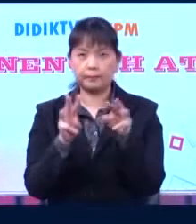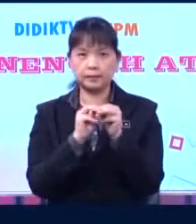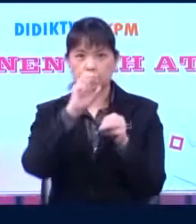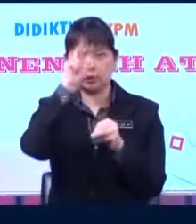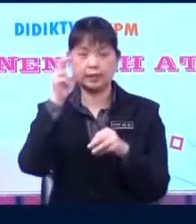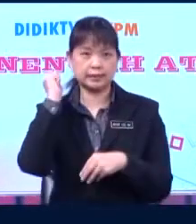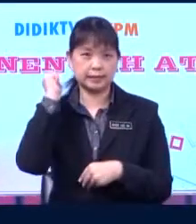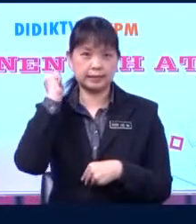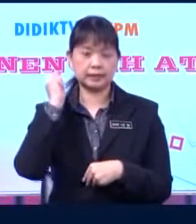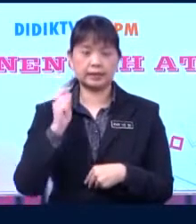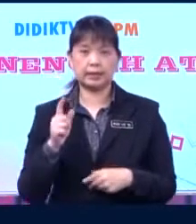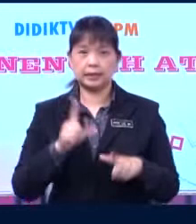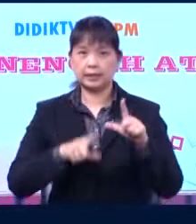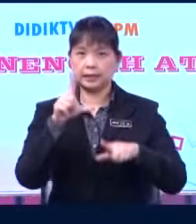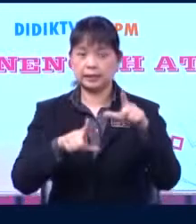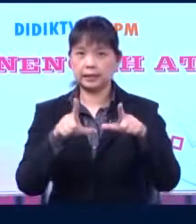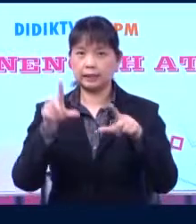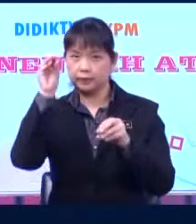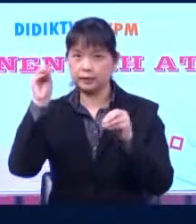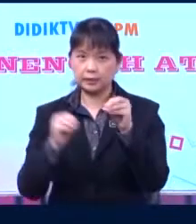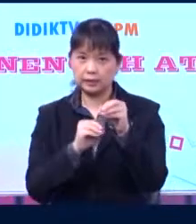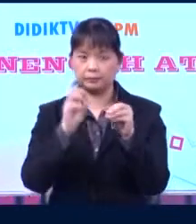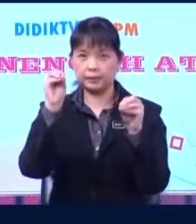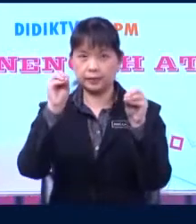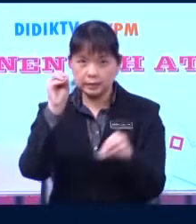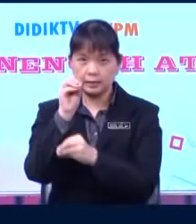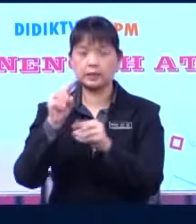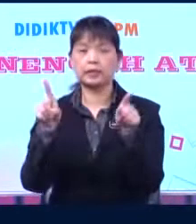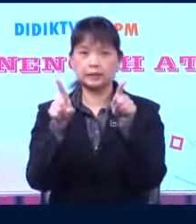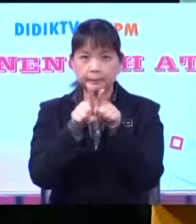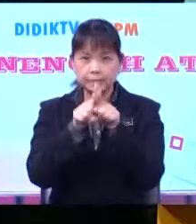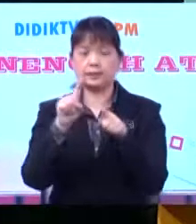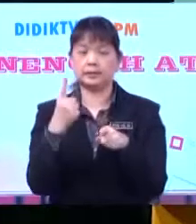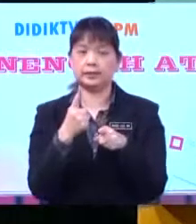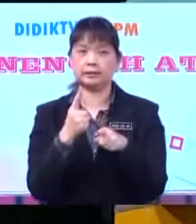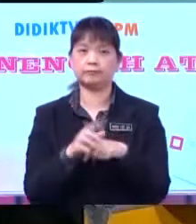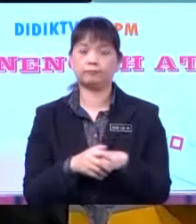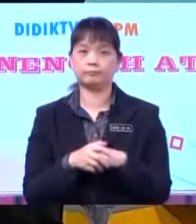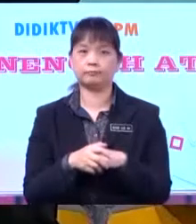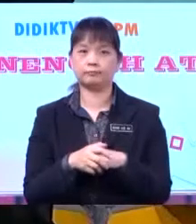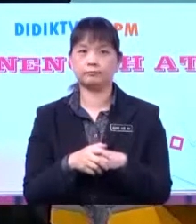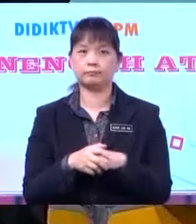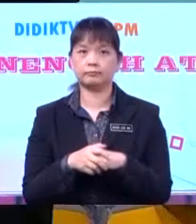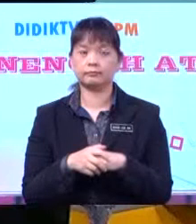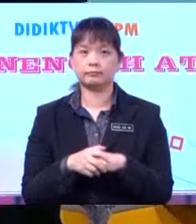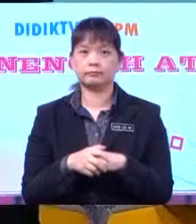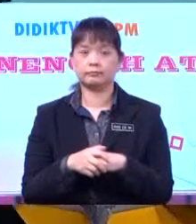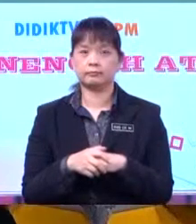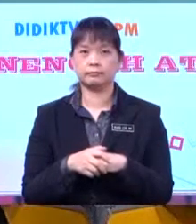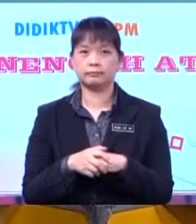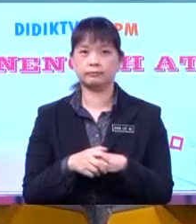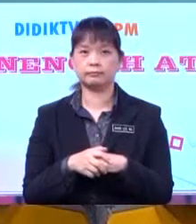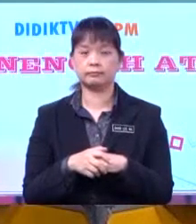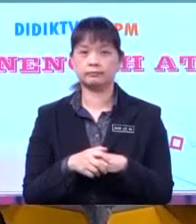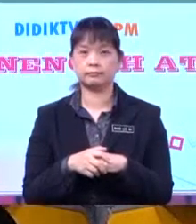deh jadi langkah-langkah pindah-pindah pastikan dapat jawabannya Oke orek begitu aja semuanya